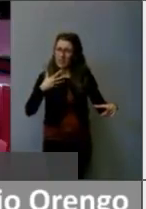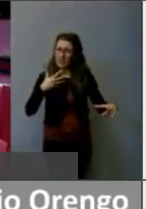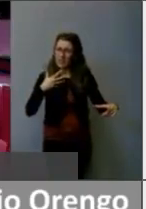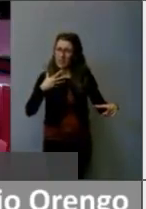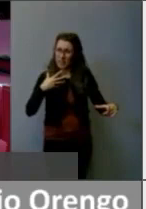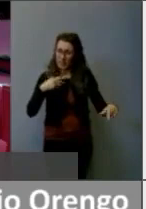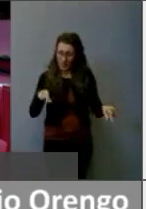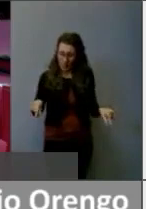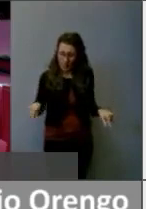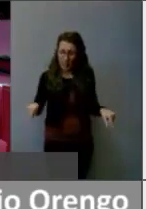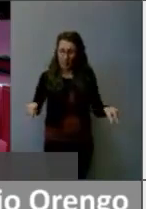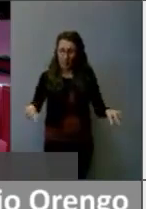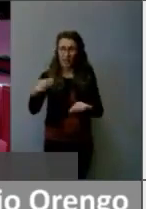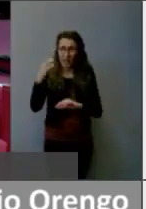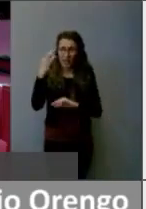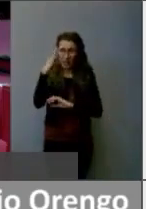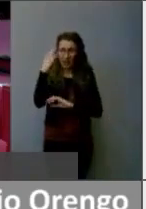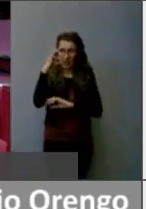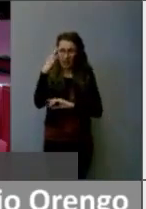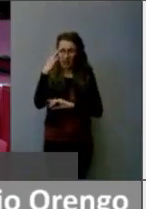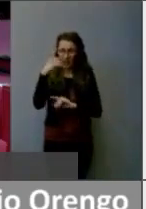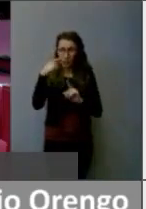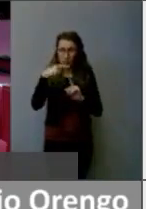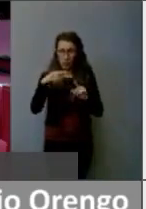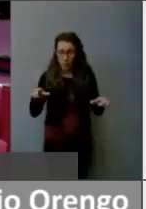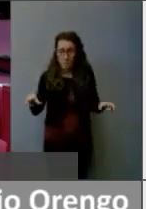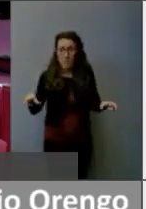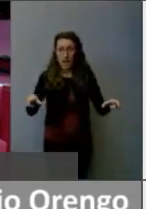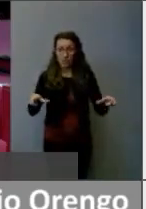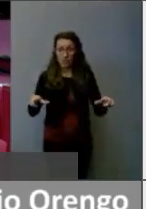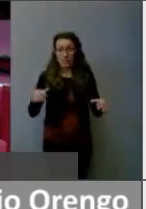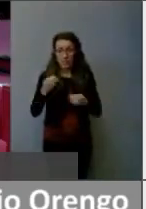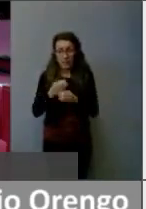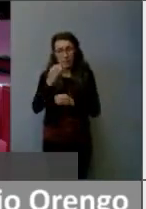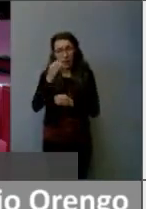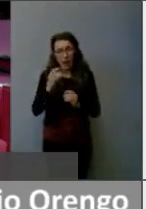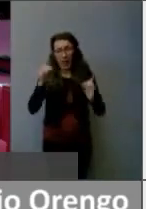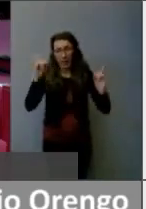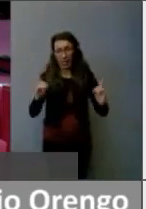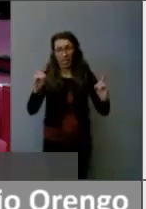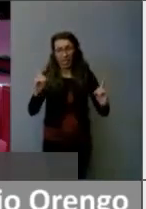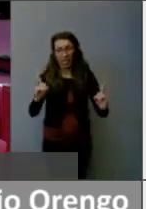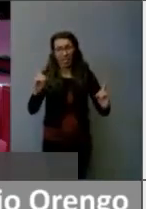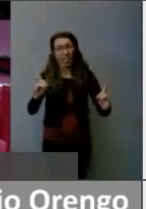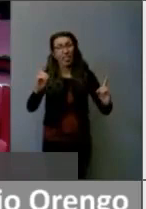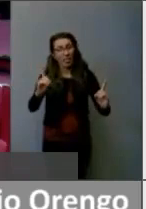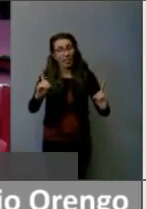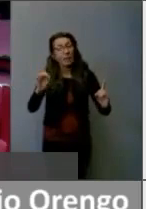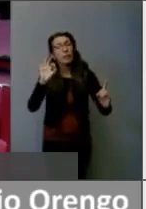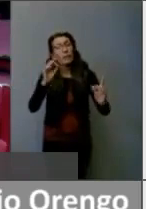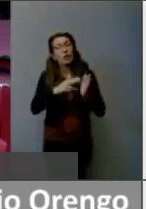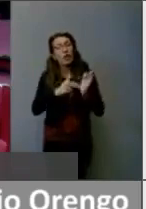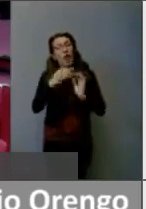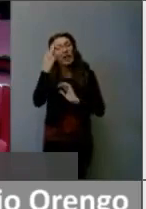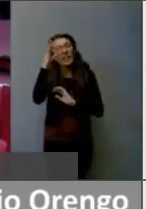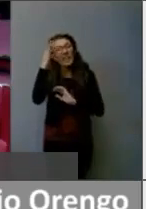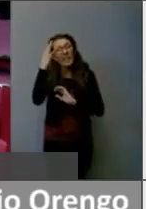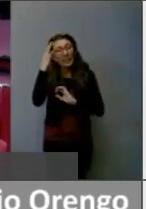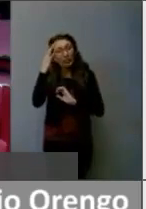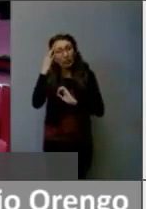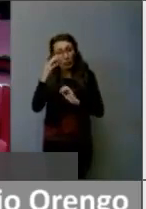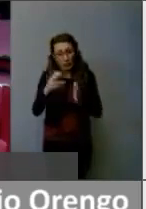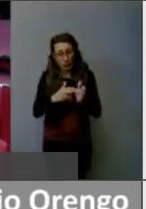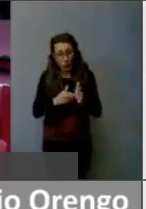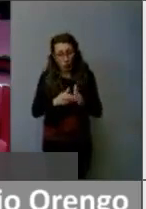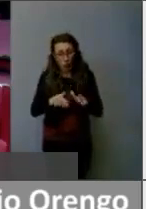selciato e da moltissimi pali e paletti sui marciapiedi, anch'essi di colore grigio e perciò poco visibili. Gli uni e gli altri sono